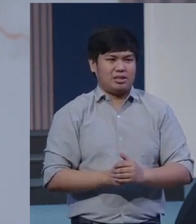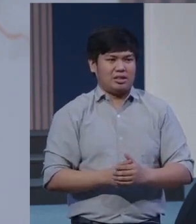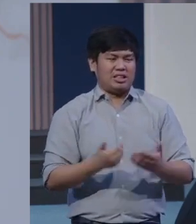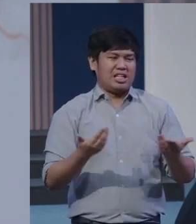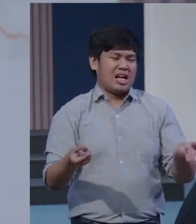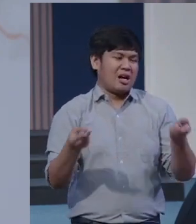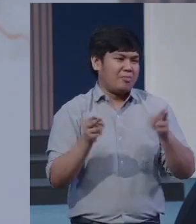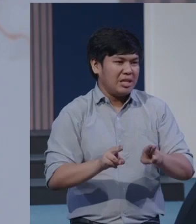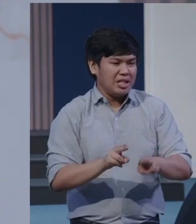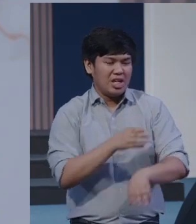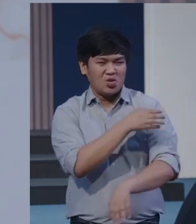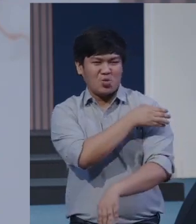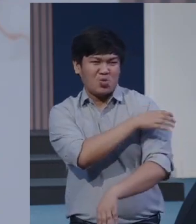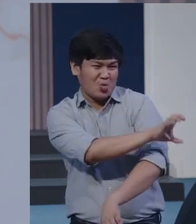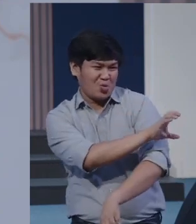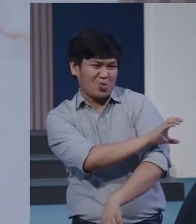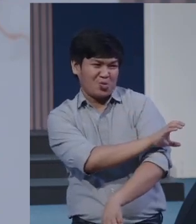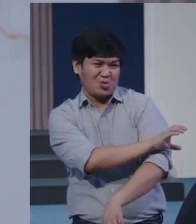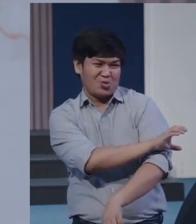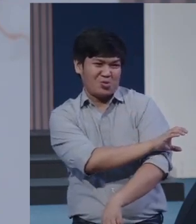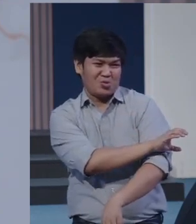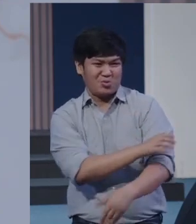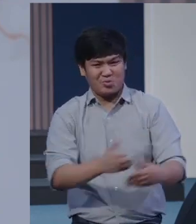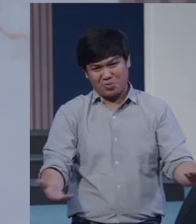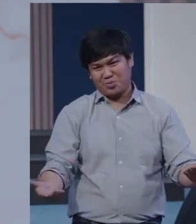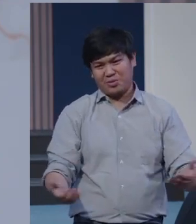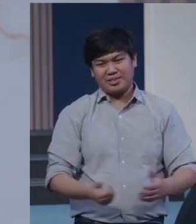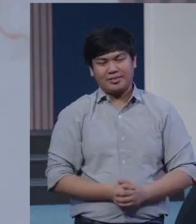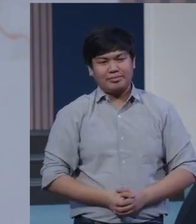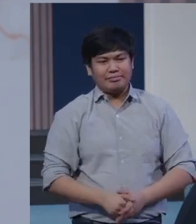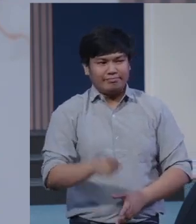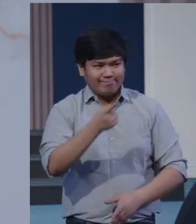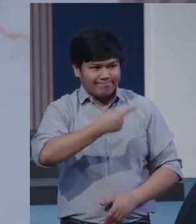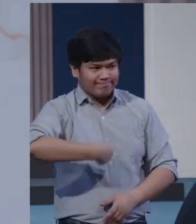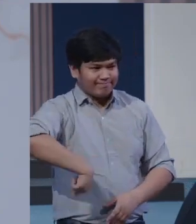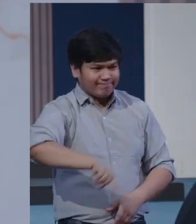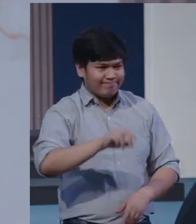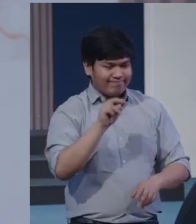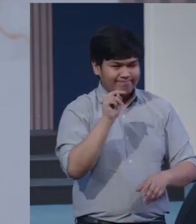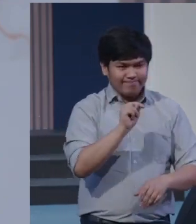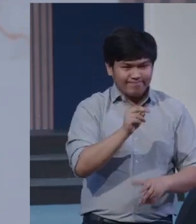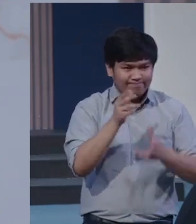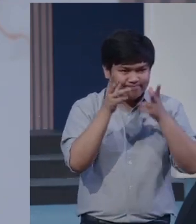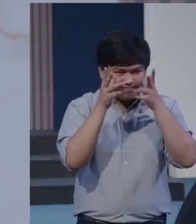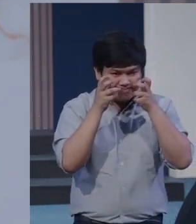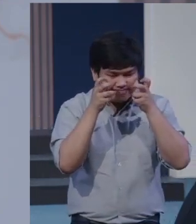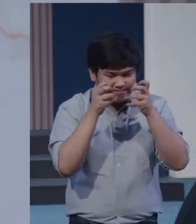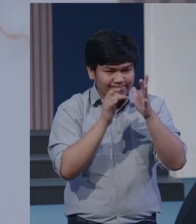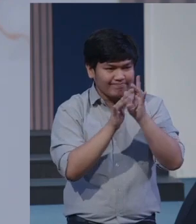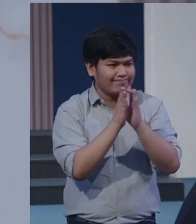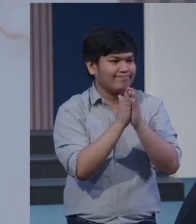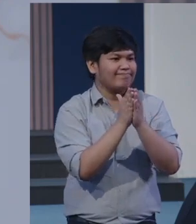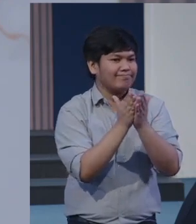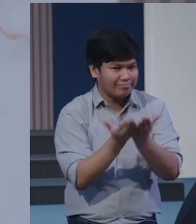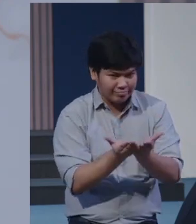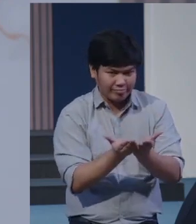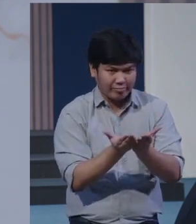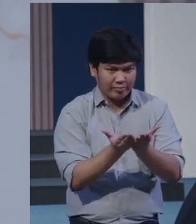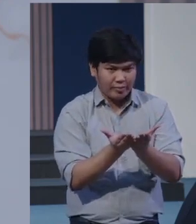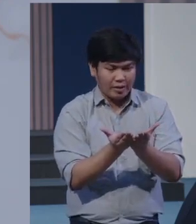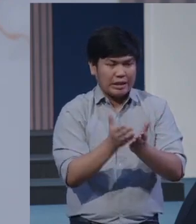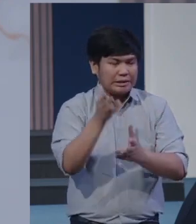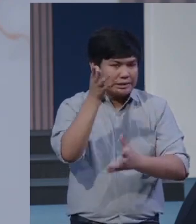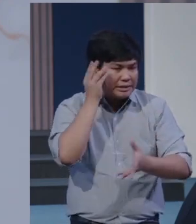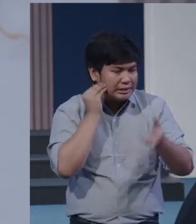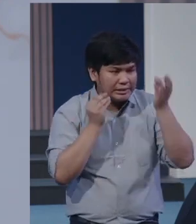na alamin ang tamang katuruan kaya dapat nakikinig sa mga Pastor sa mga nagtuturo ng salita ng Diyos